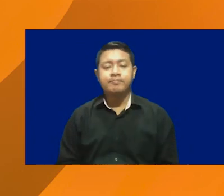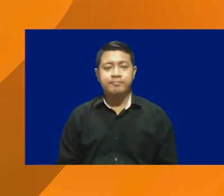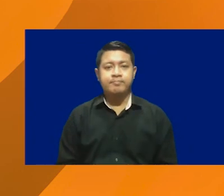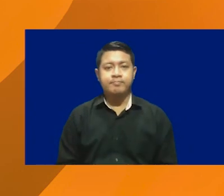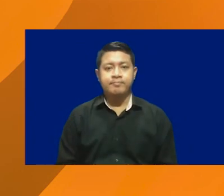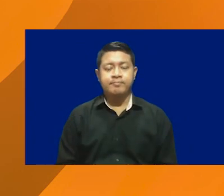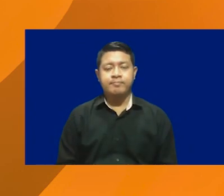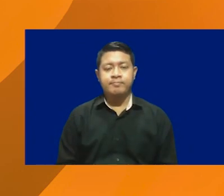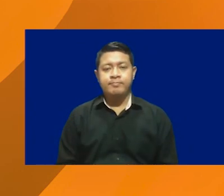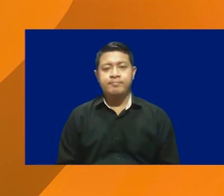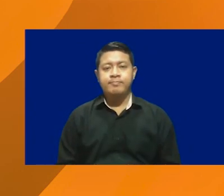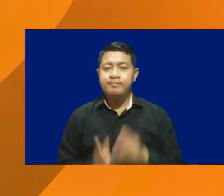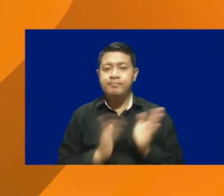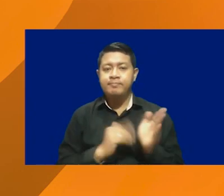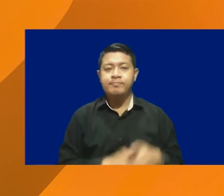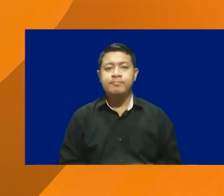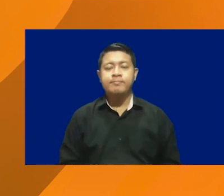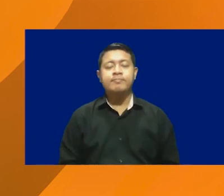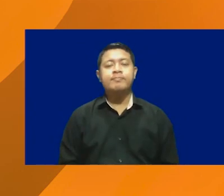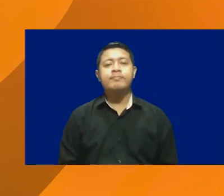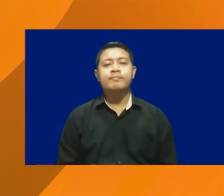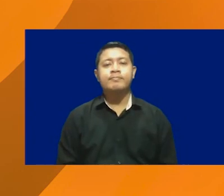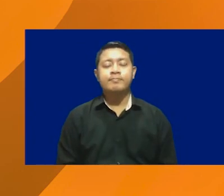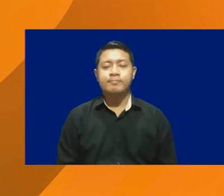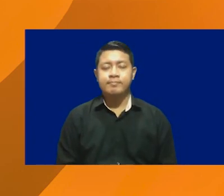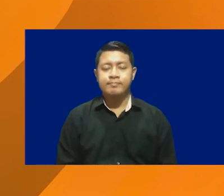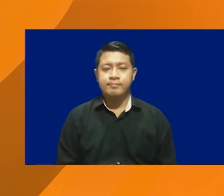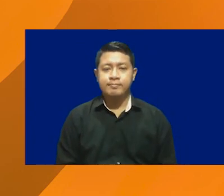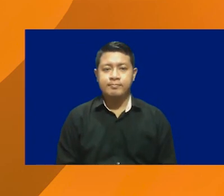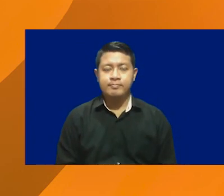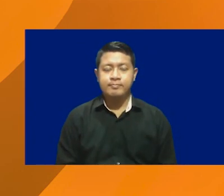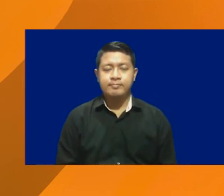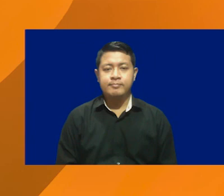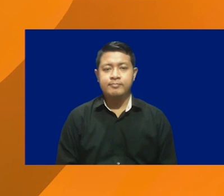secara khusus dimensi psikis. Next.